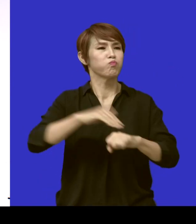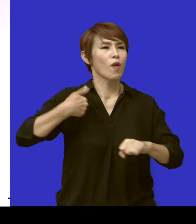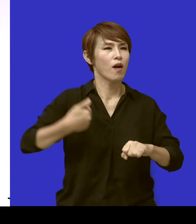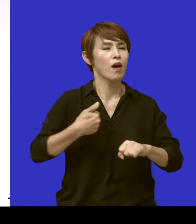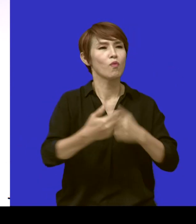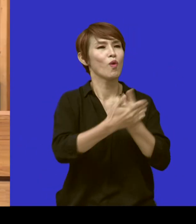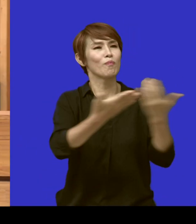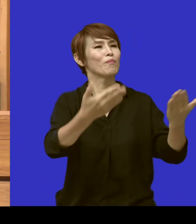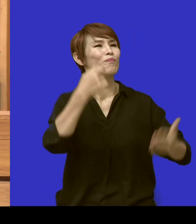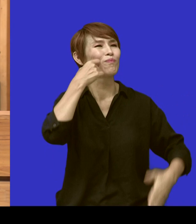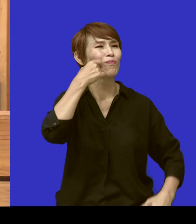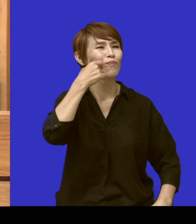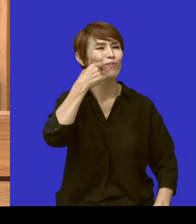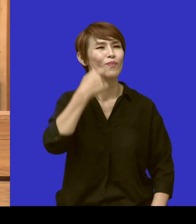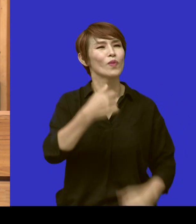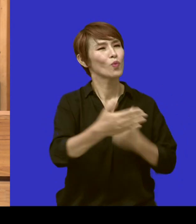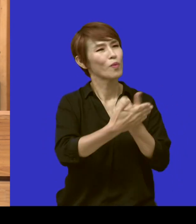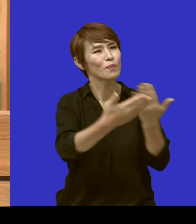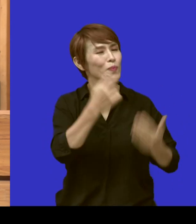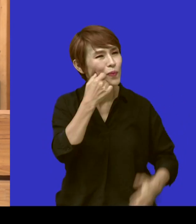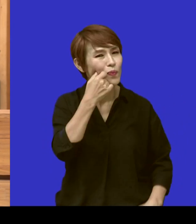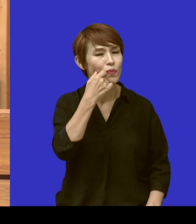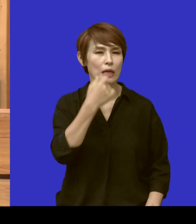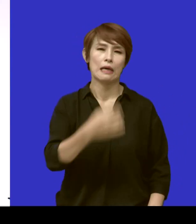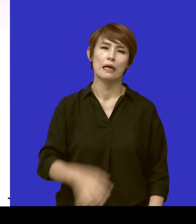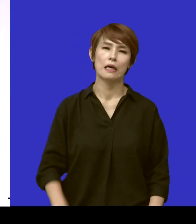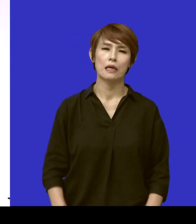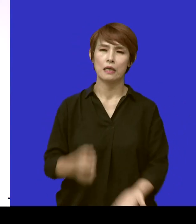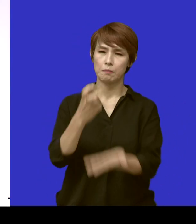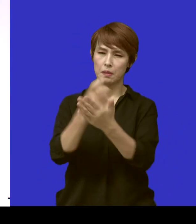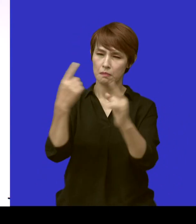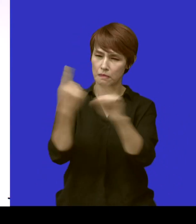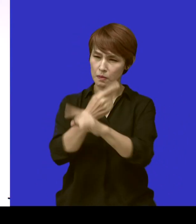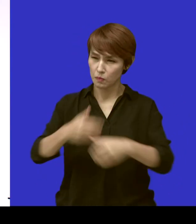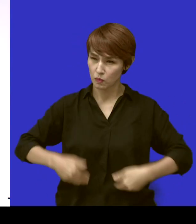네. 그럼 법 개정도 필요하네요.